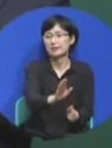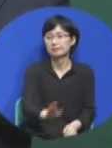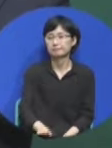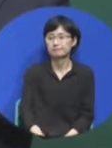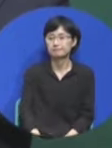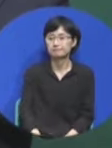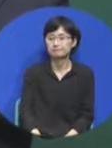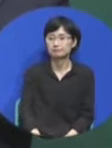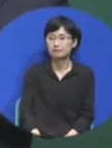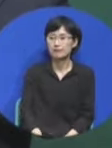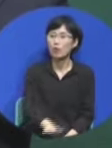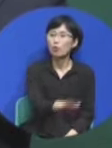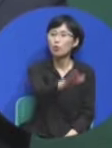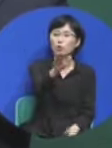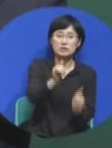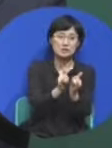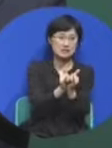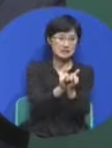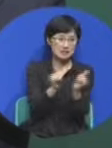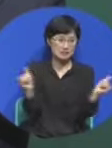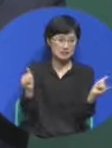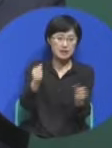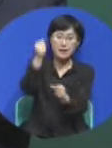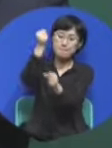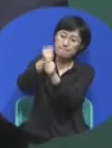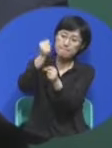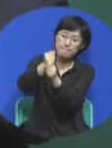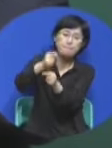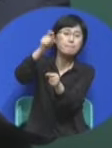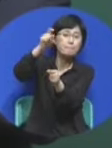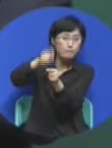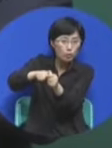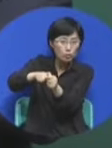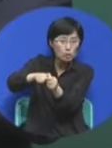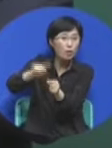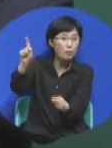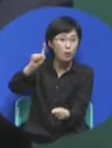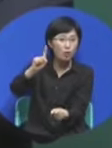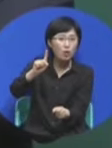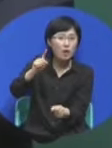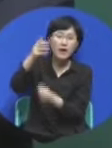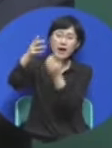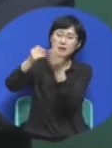这百姓是为我而创造的，为了要赞美我. 우리 인간을 창조하신 만드신 목적이 이 속에 담겨 있어요.